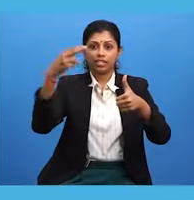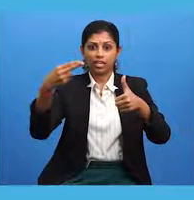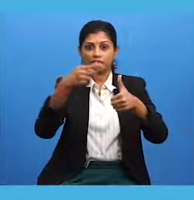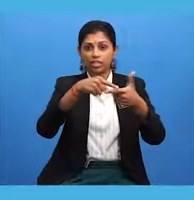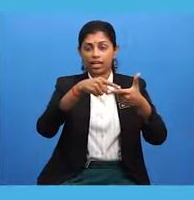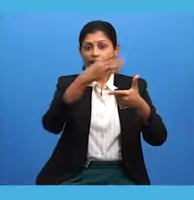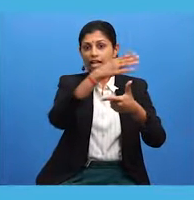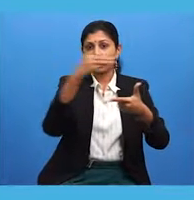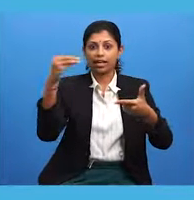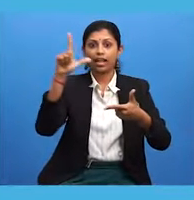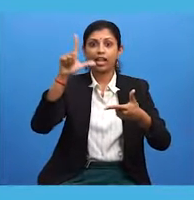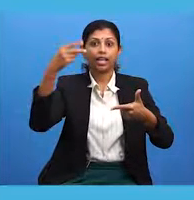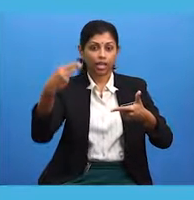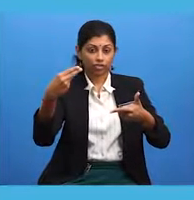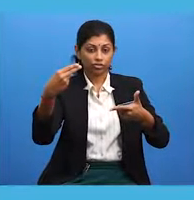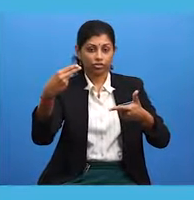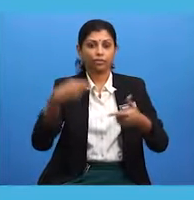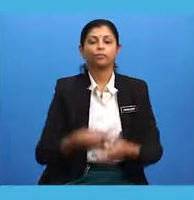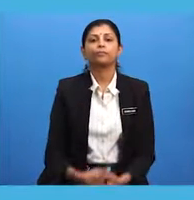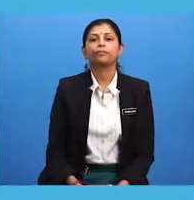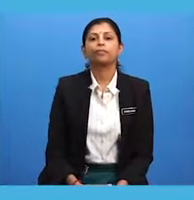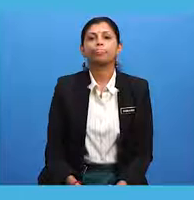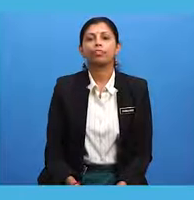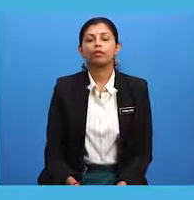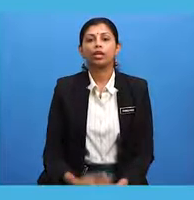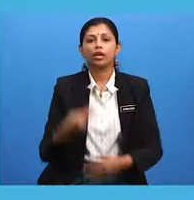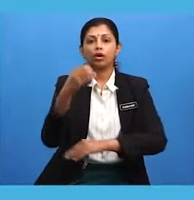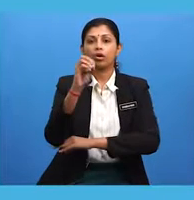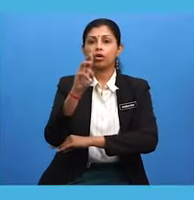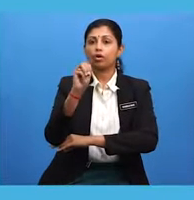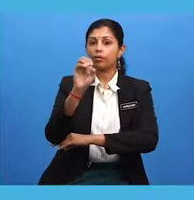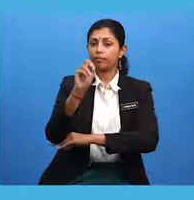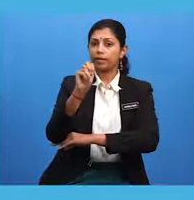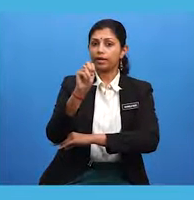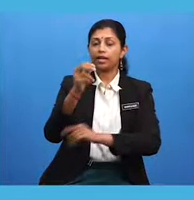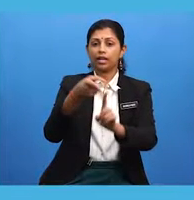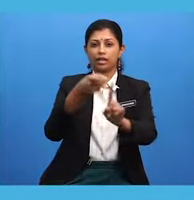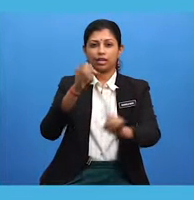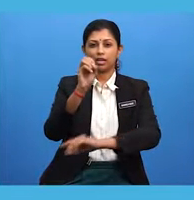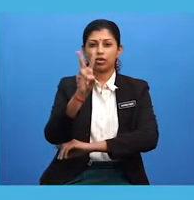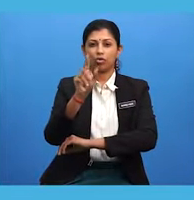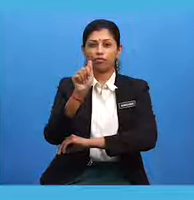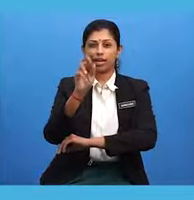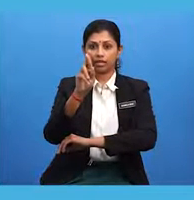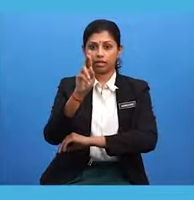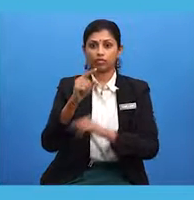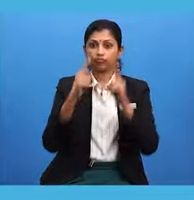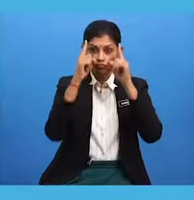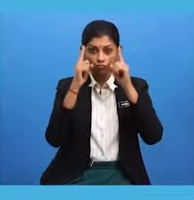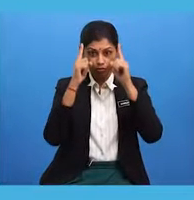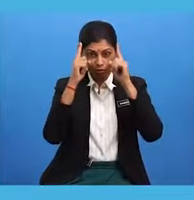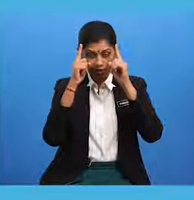Manakala hormon yang dirembeskan oleh ovari iaitu estrogen